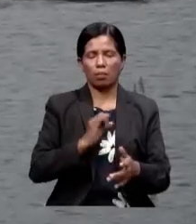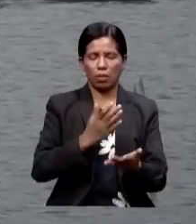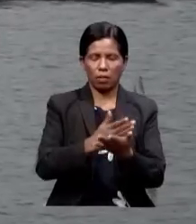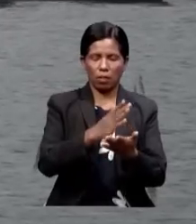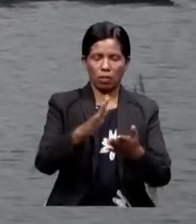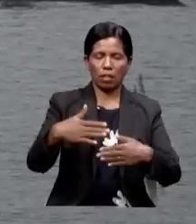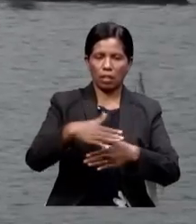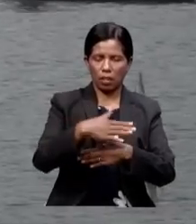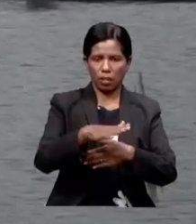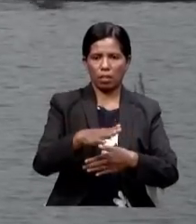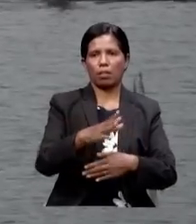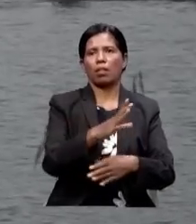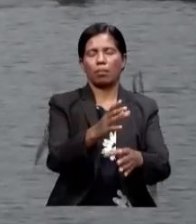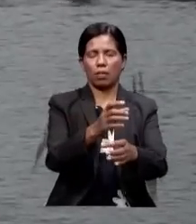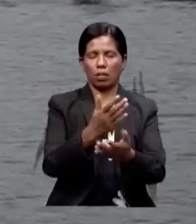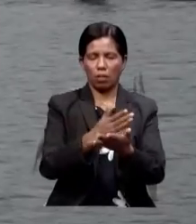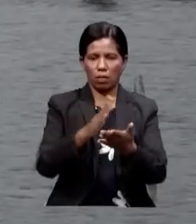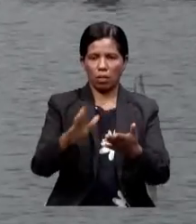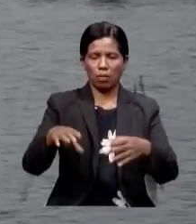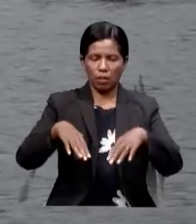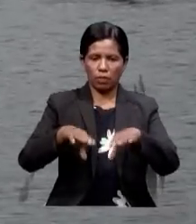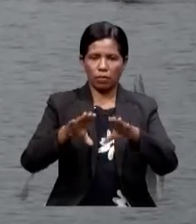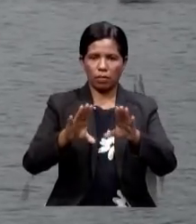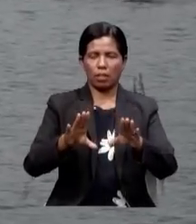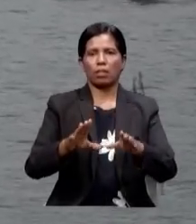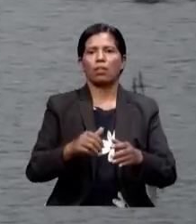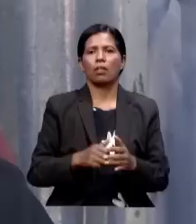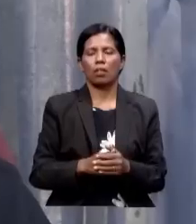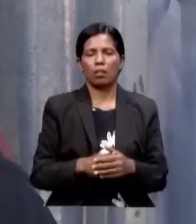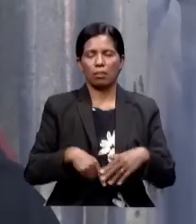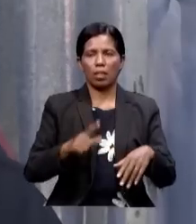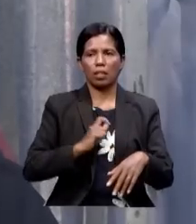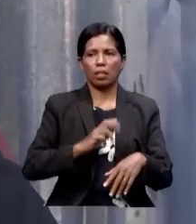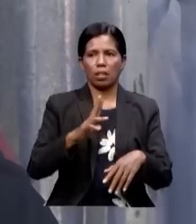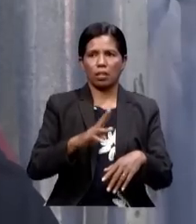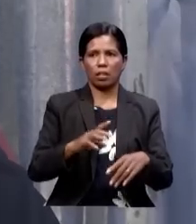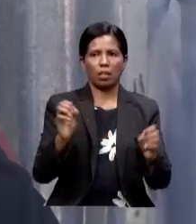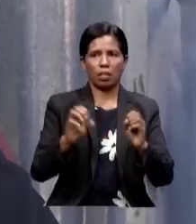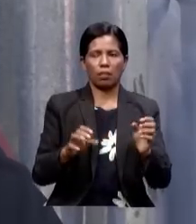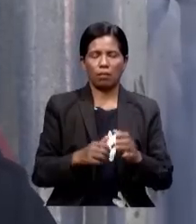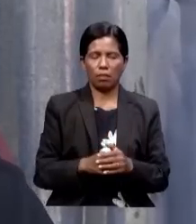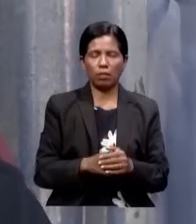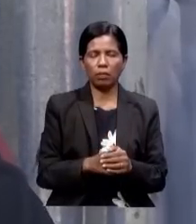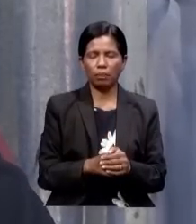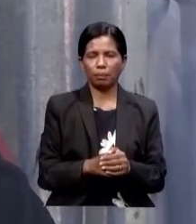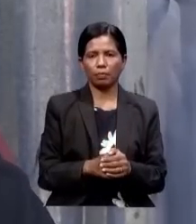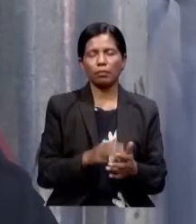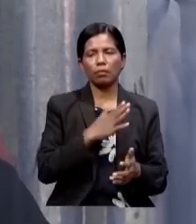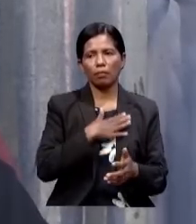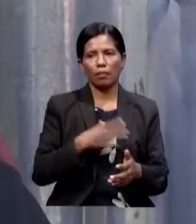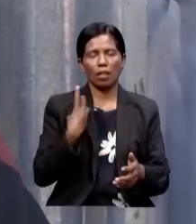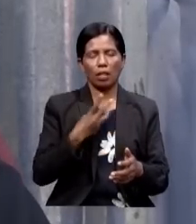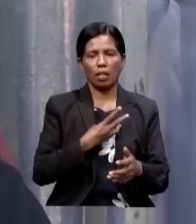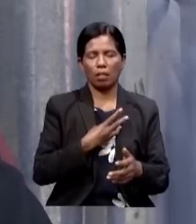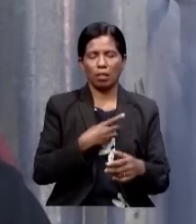pali lorem beruan roba bahola film me leba fanu tu sustain kalau batasi maklahetan pasiensi kalau anbot amil bau nanta